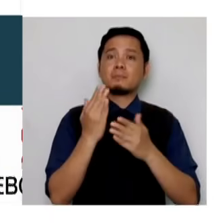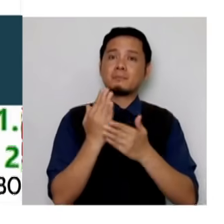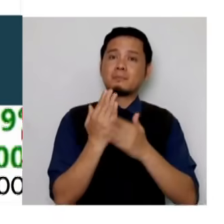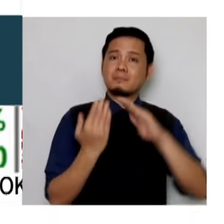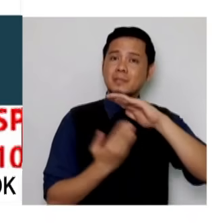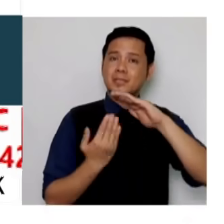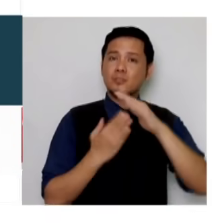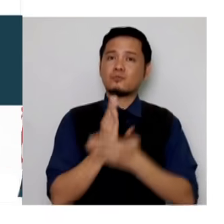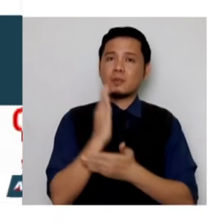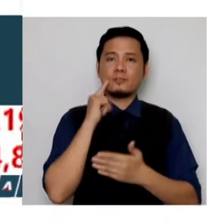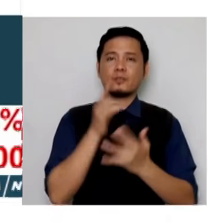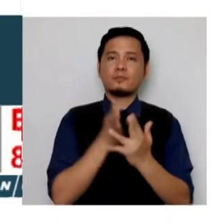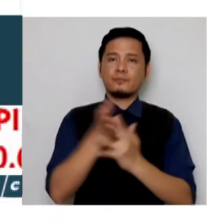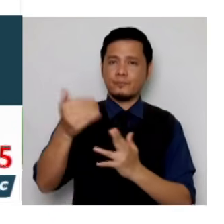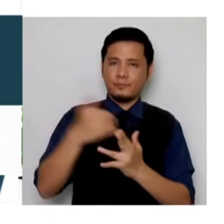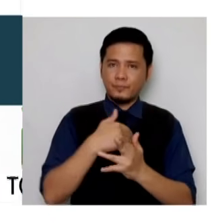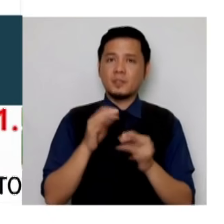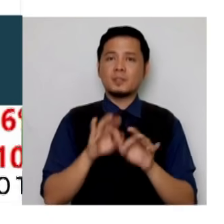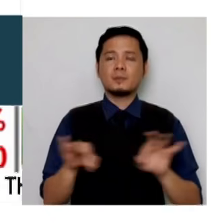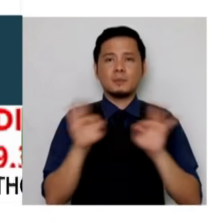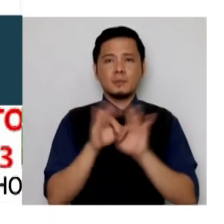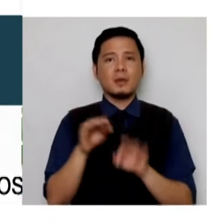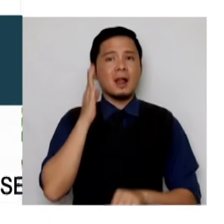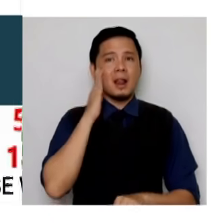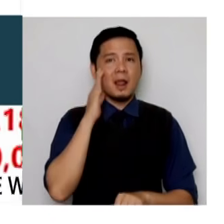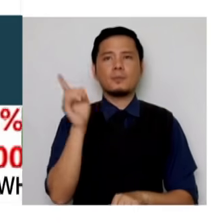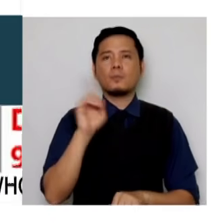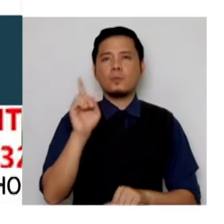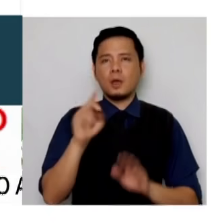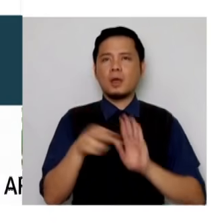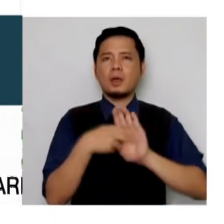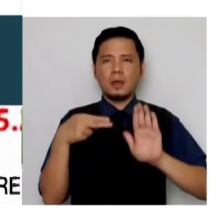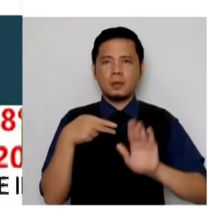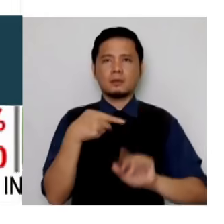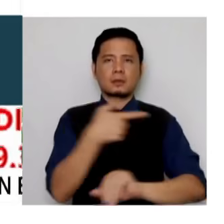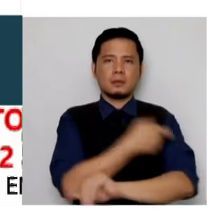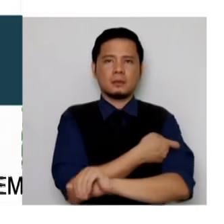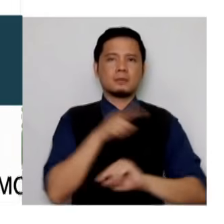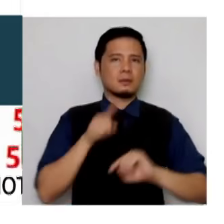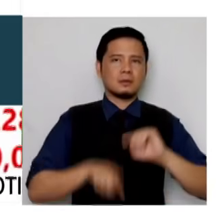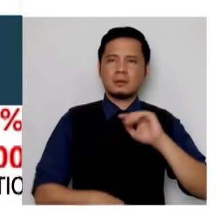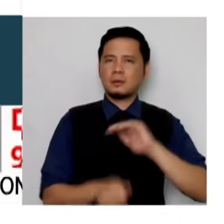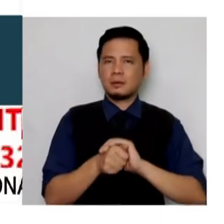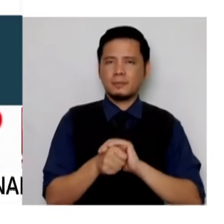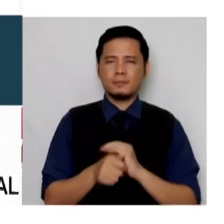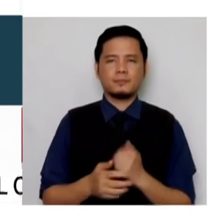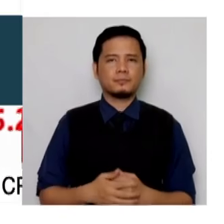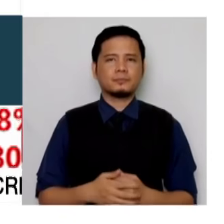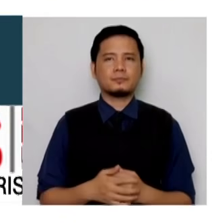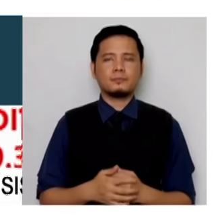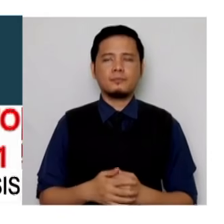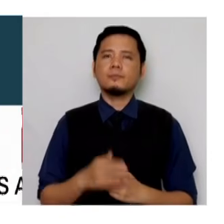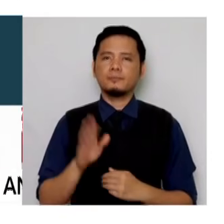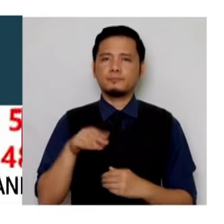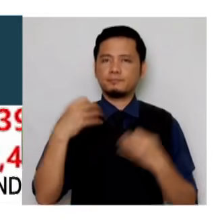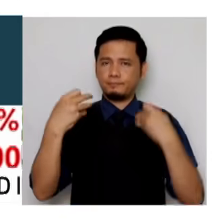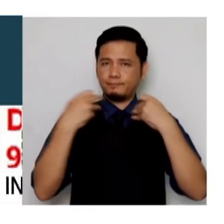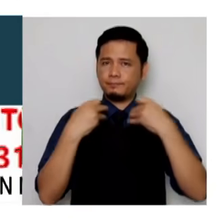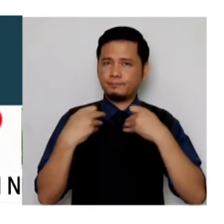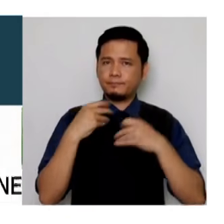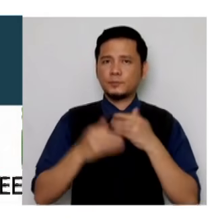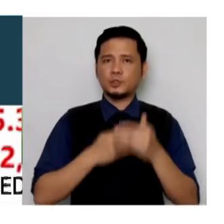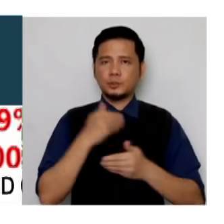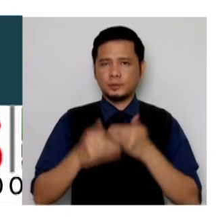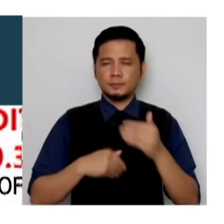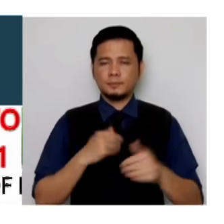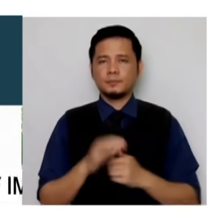dapat malaman nila kung ano yung babakuna sa kanila. Hindi naman pwede itago sa kanila. Finally, Mayor, talk to us through the process. So inuubos nyo lahat ng